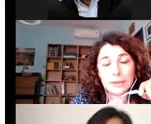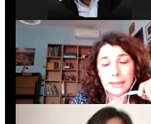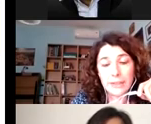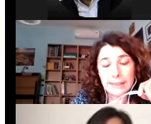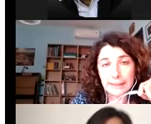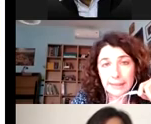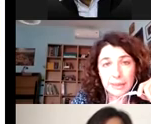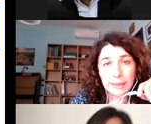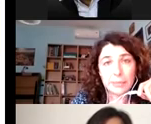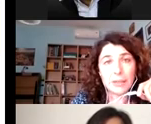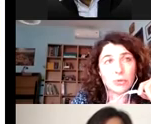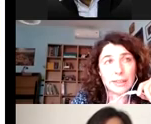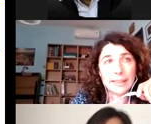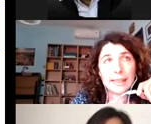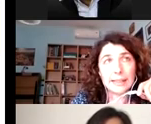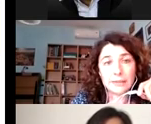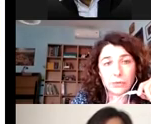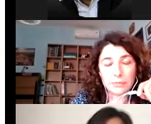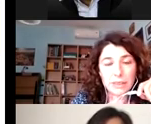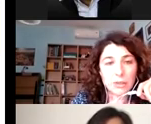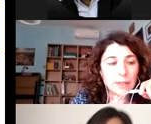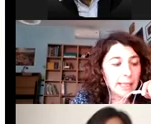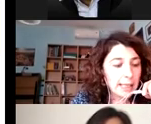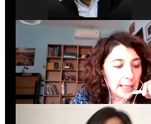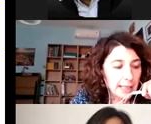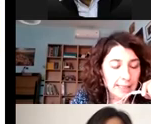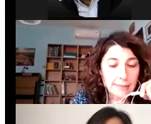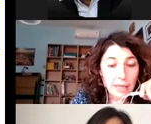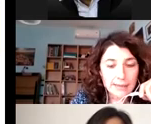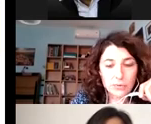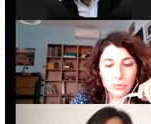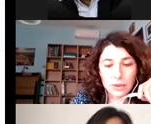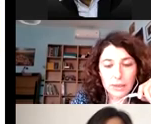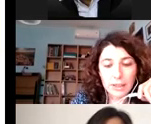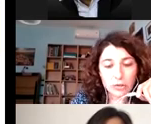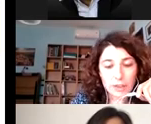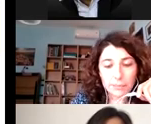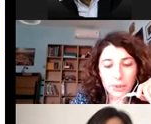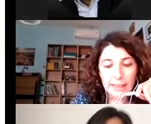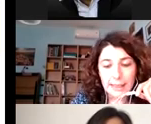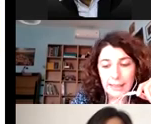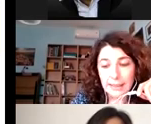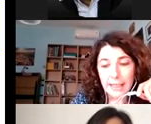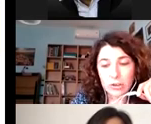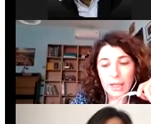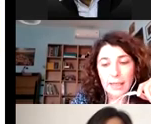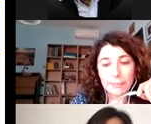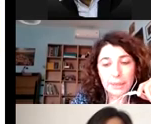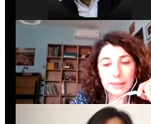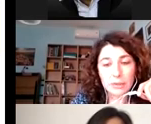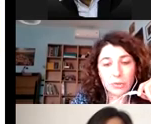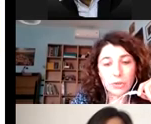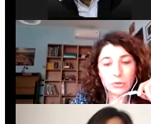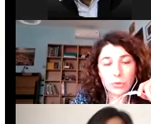nei diversi stati membri per contrastare la disinformazione e che si imbasa su un range temporale che in realtà già